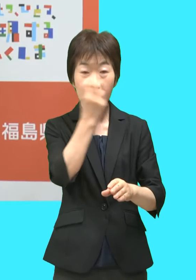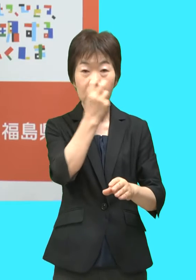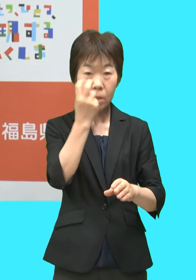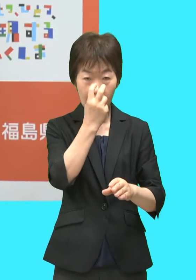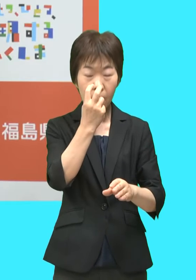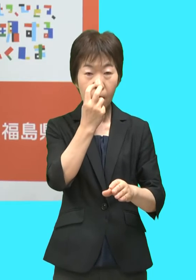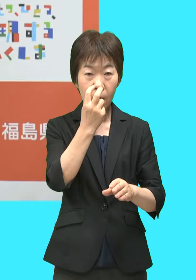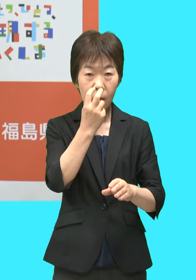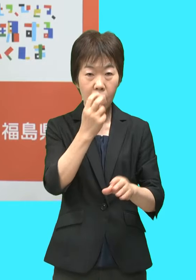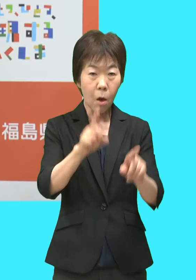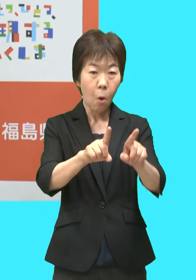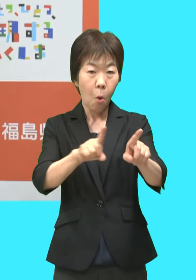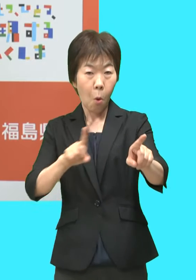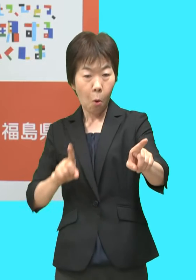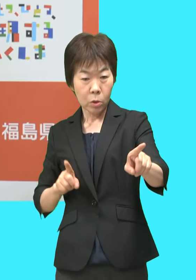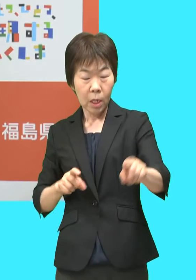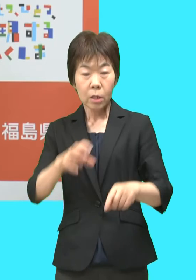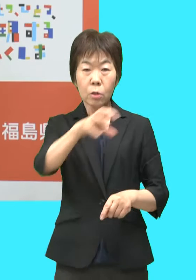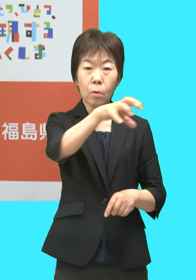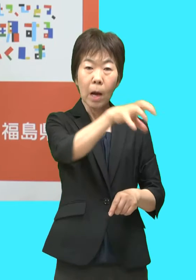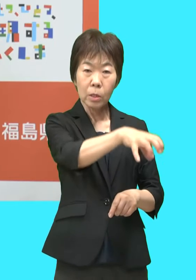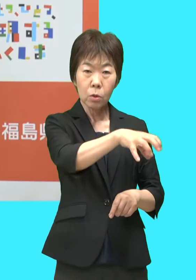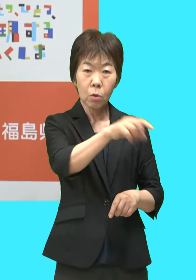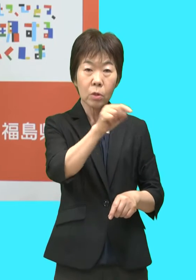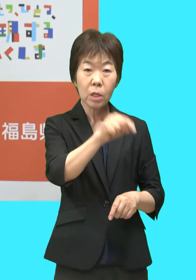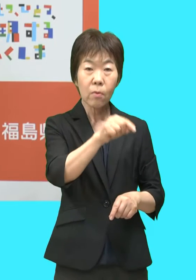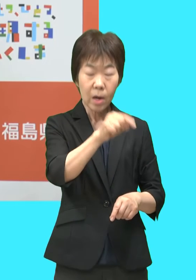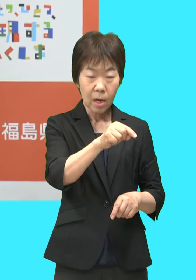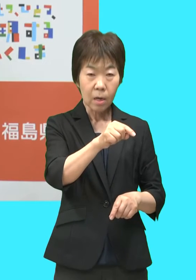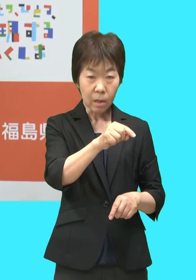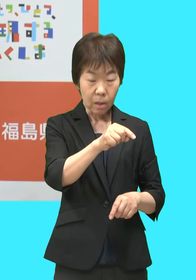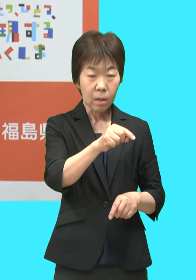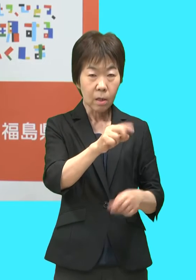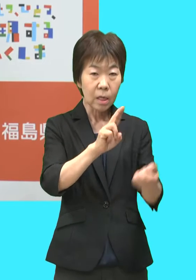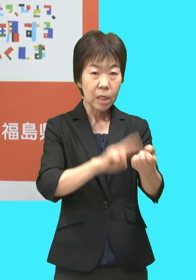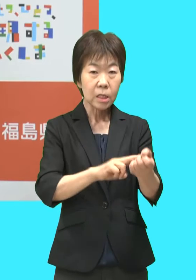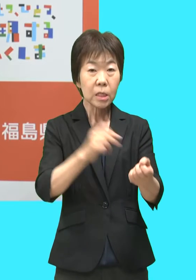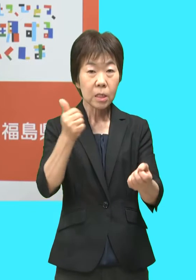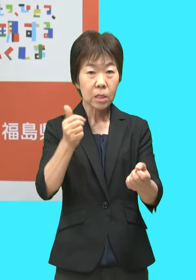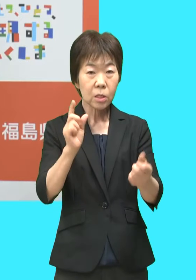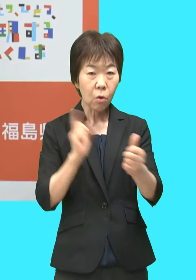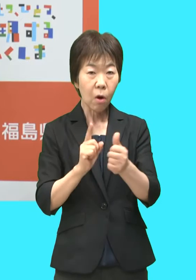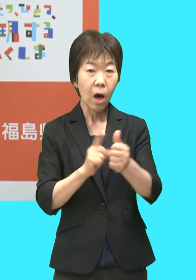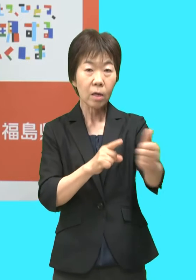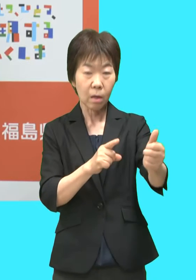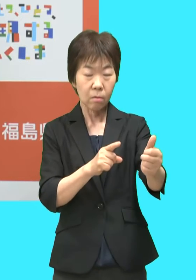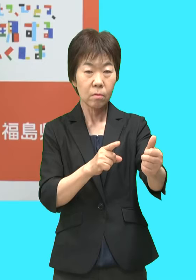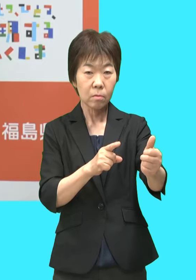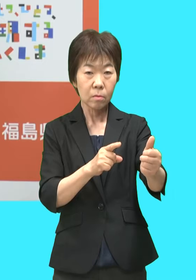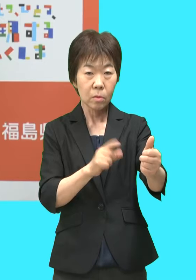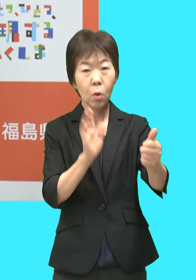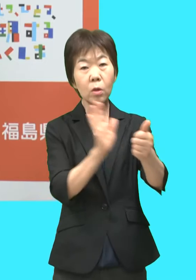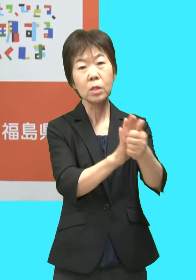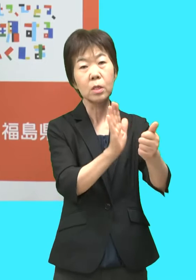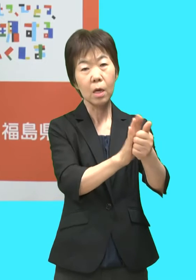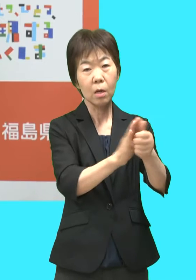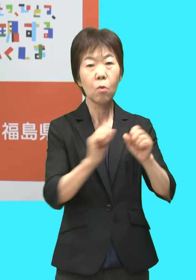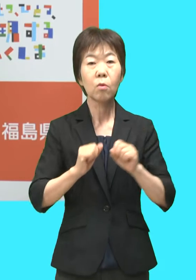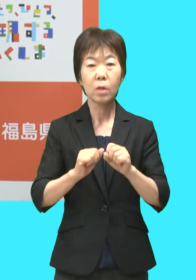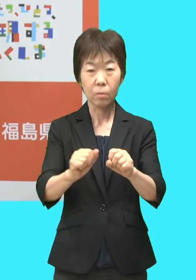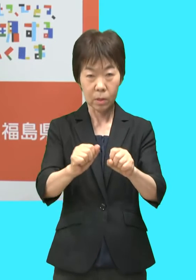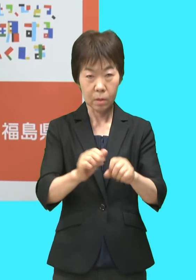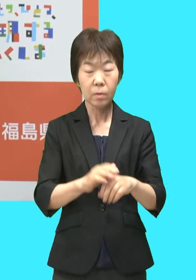特に遅れがちなところに対して、県として医師の派遣など積極的に支援をしてまい